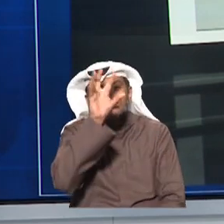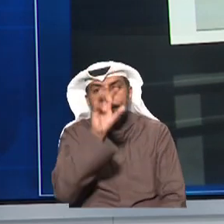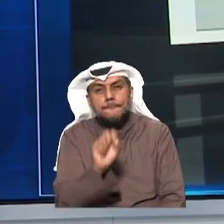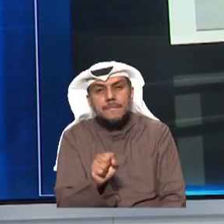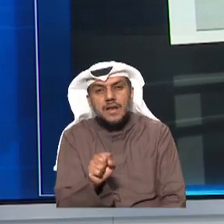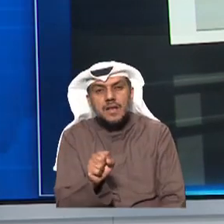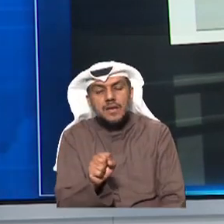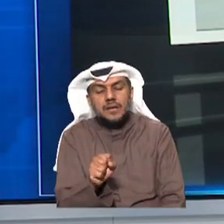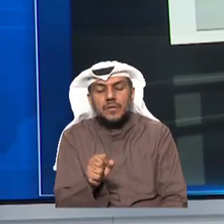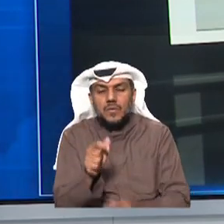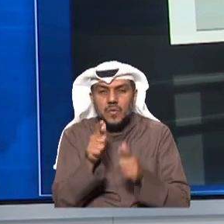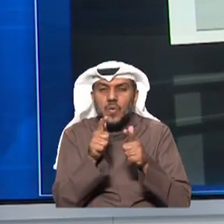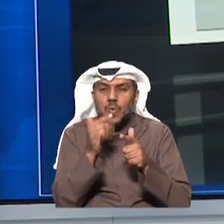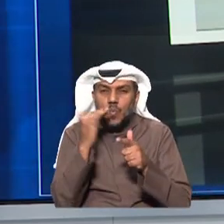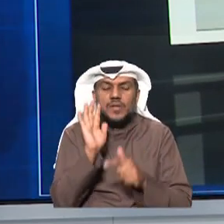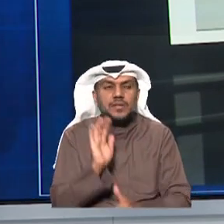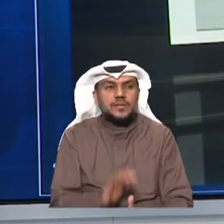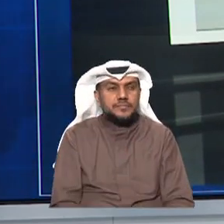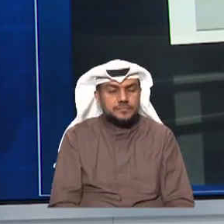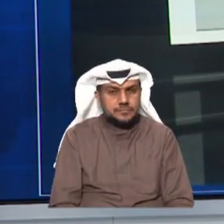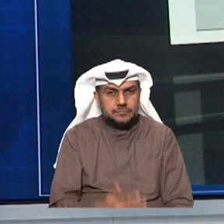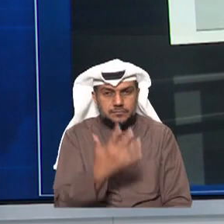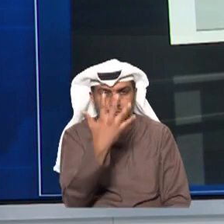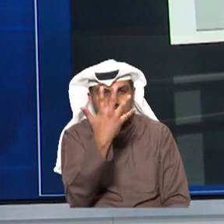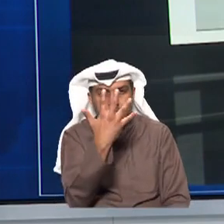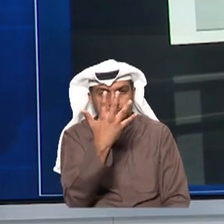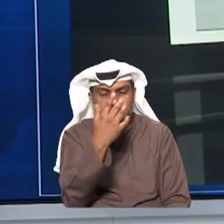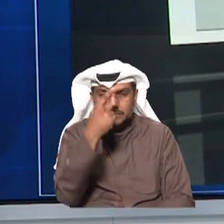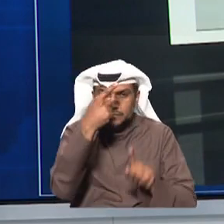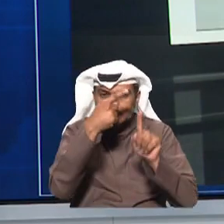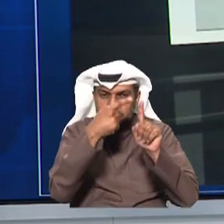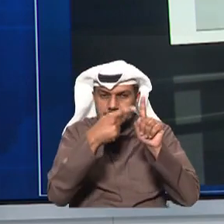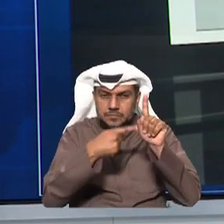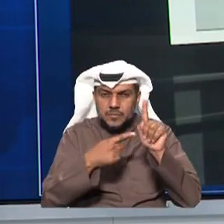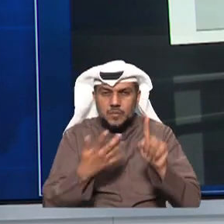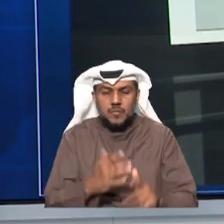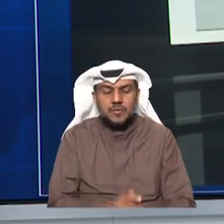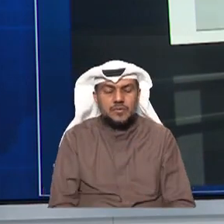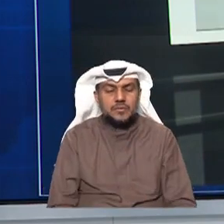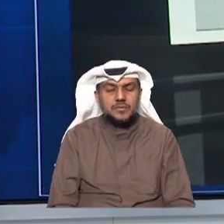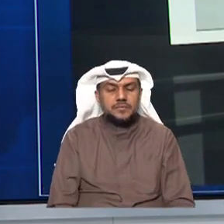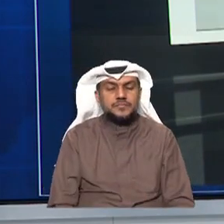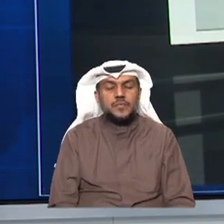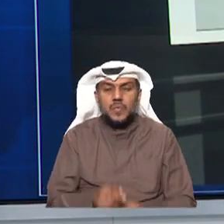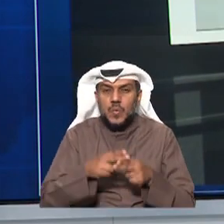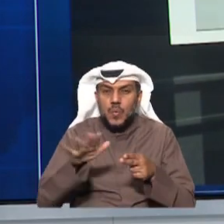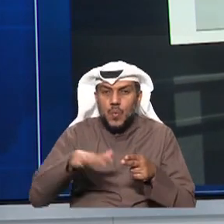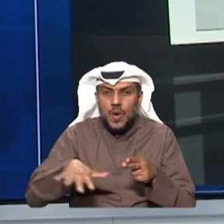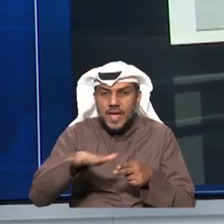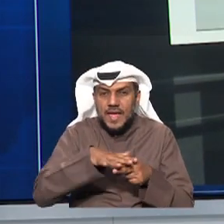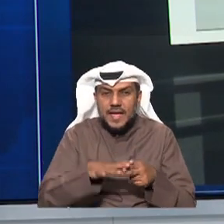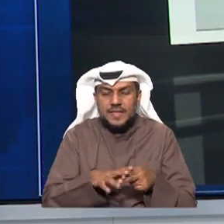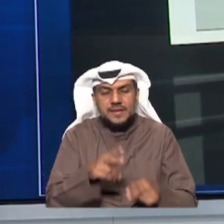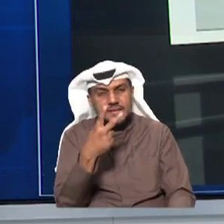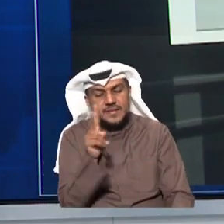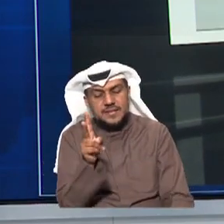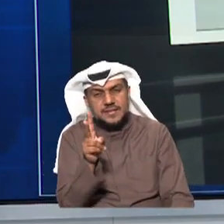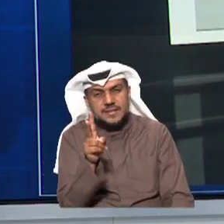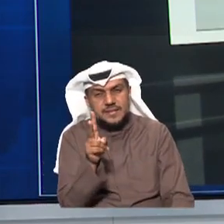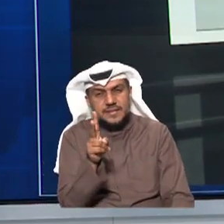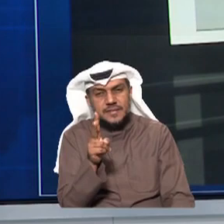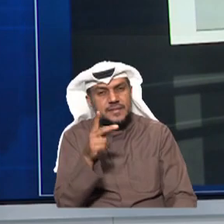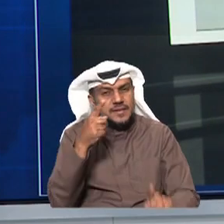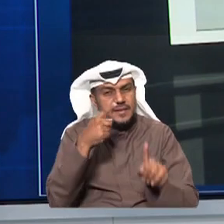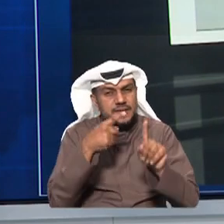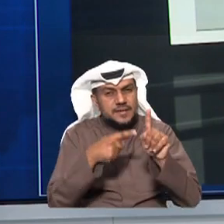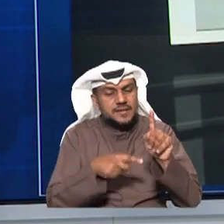بعض المناطق الصحراوية قد تصل إلى 5 درجات مئوية. أما في مدينة الكويت وضواحيها راح تتراوح درجات الحرارة العظمى ما بين 20، الصغرى ما